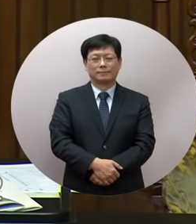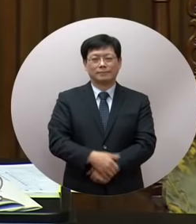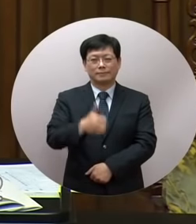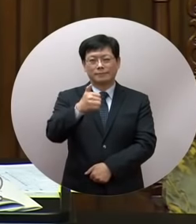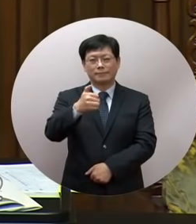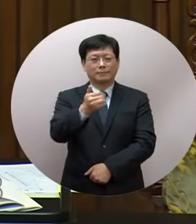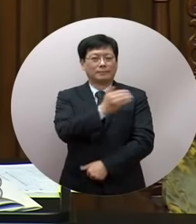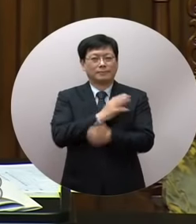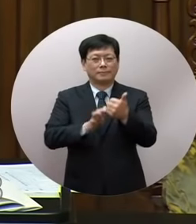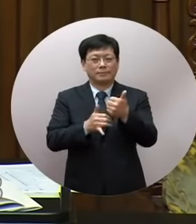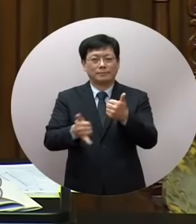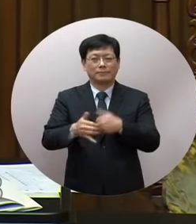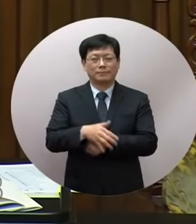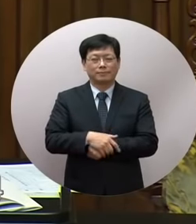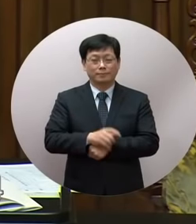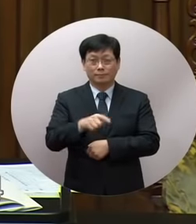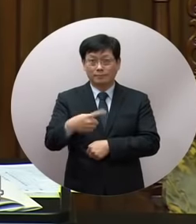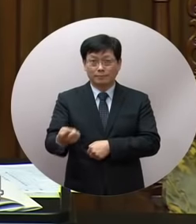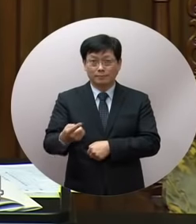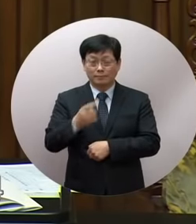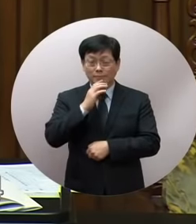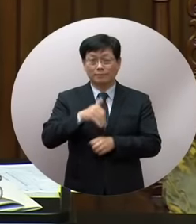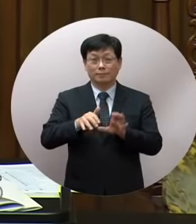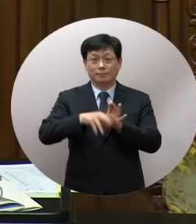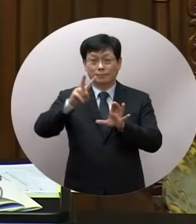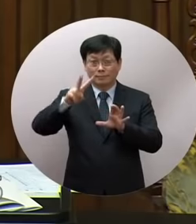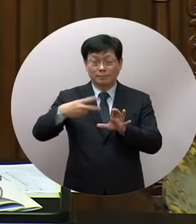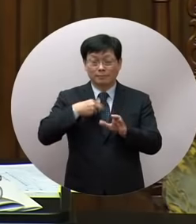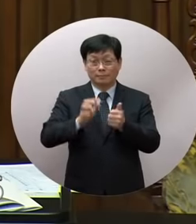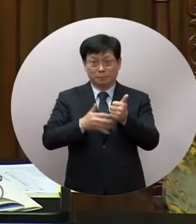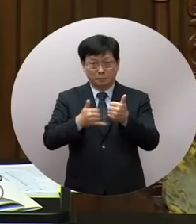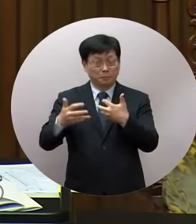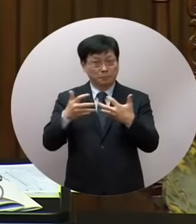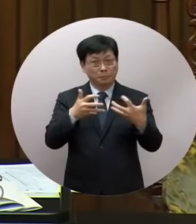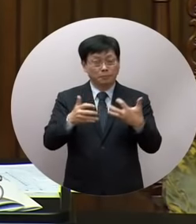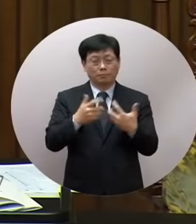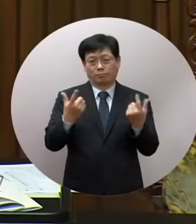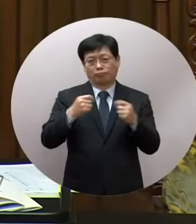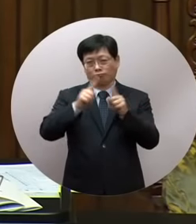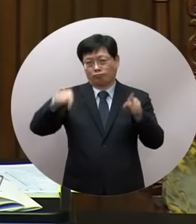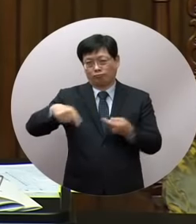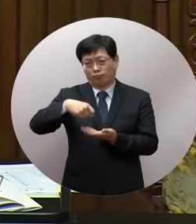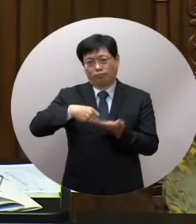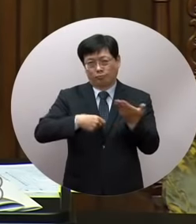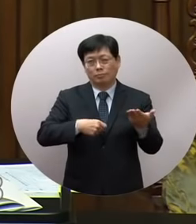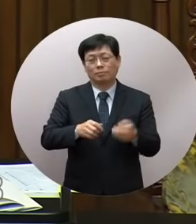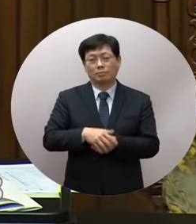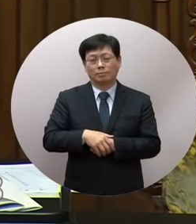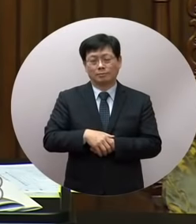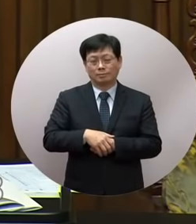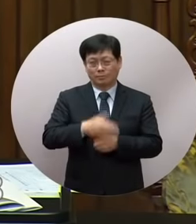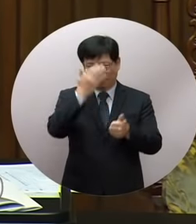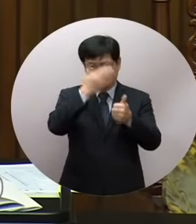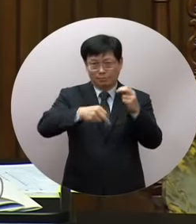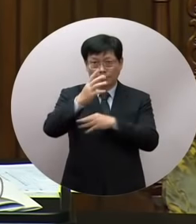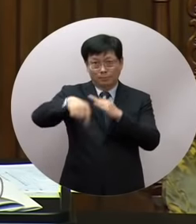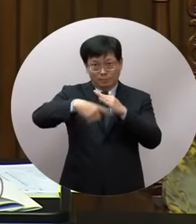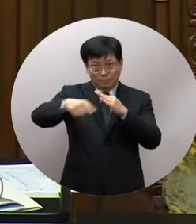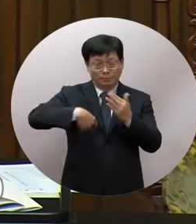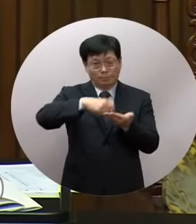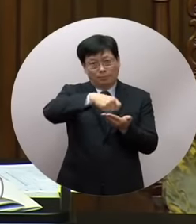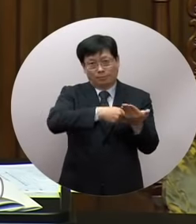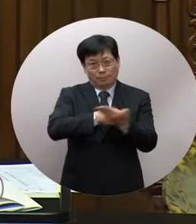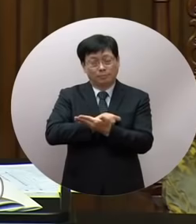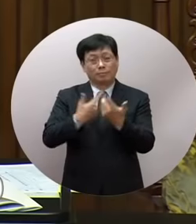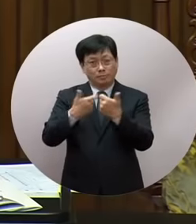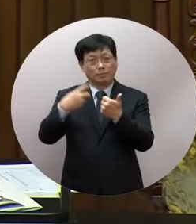好，谢谢陈委员。接下去，刘世芳委员的质询以书面提出，请行政院书面答